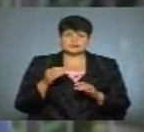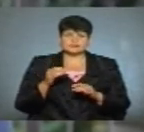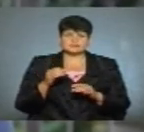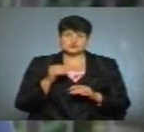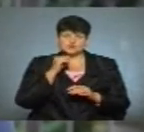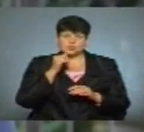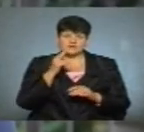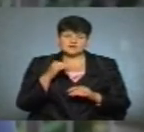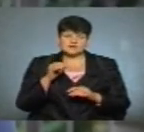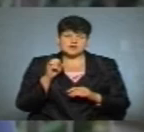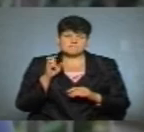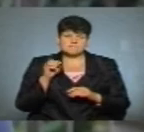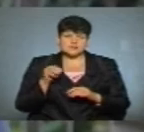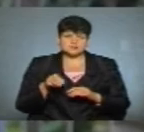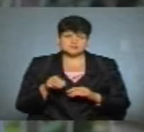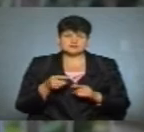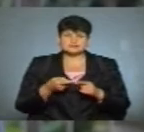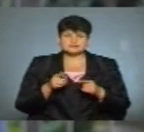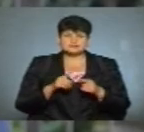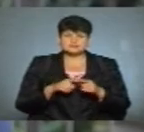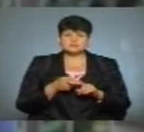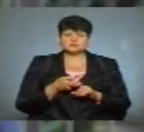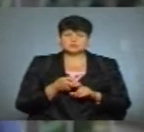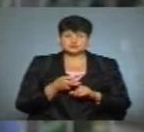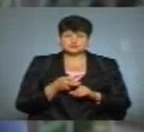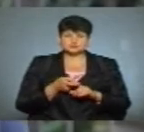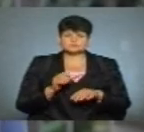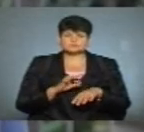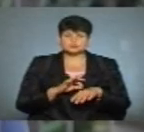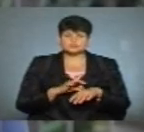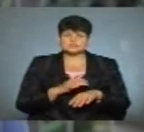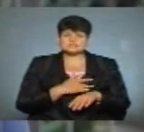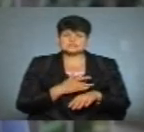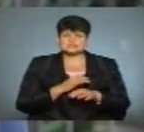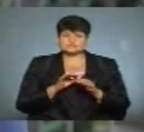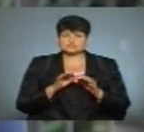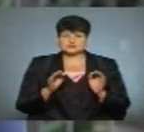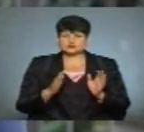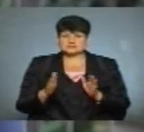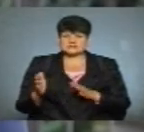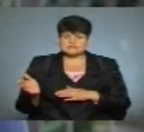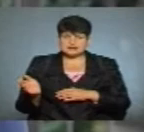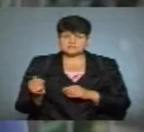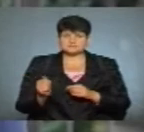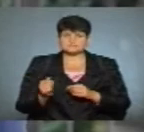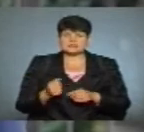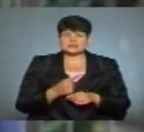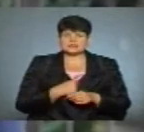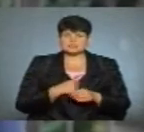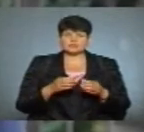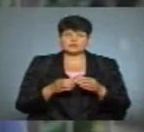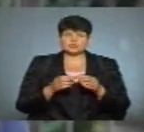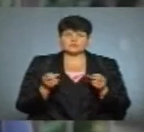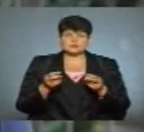як цукровий діабет. Це стосується патології серцево-судинної системи. На жаль, в групі